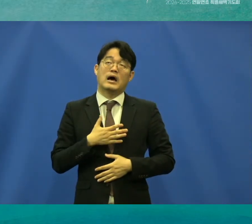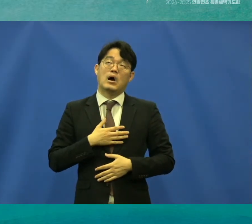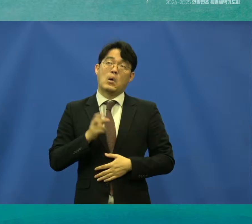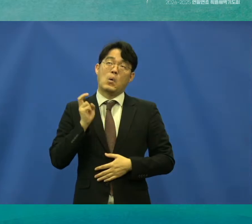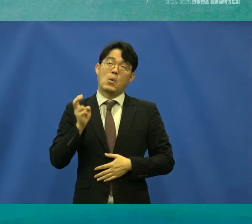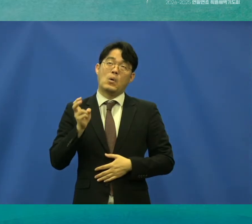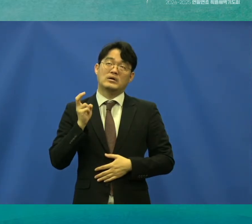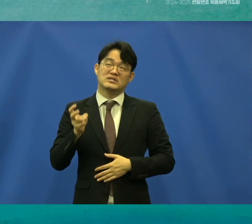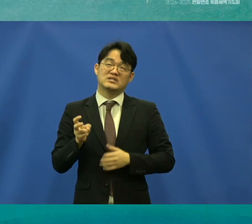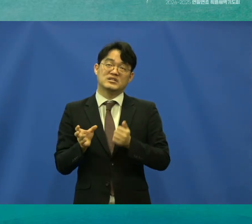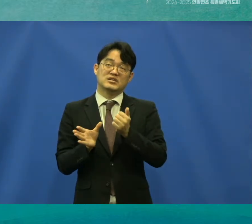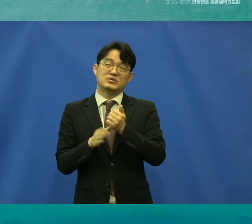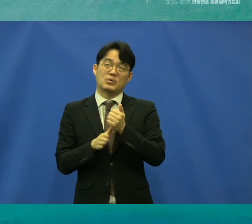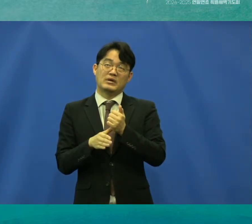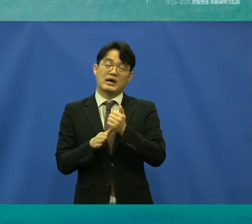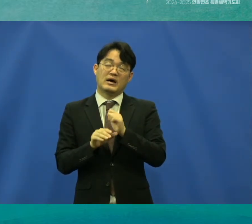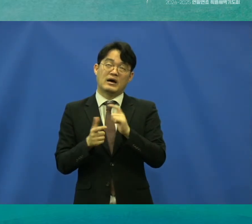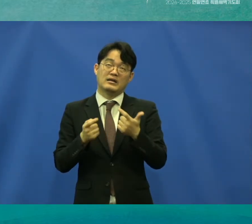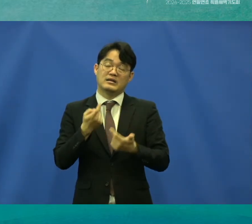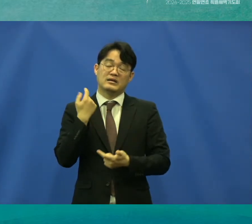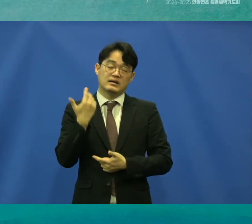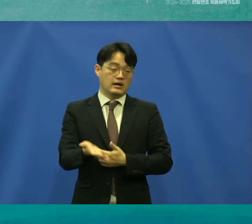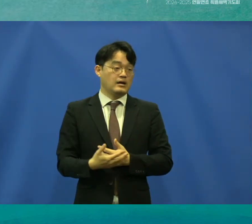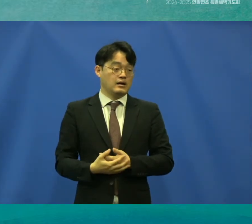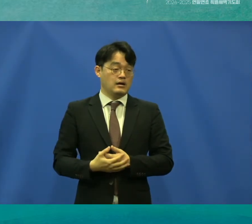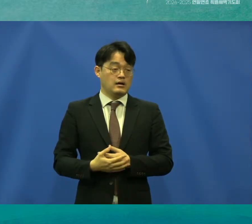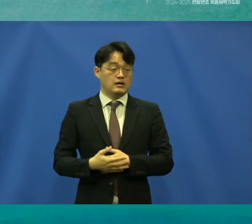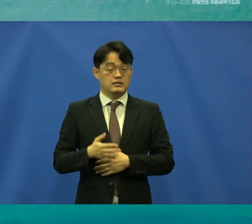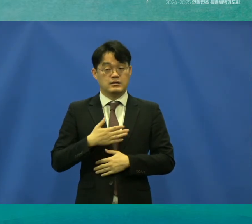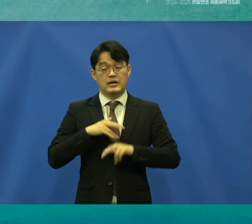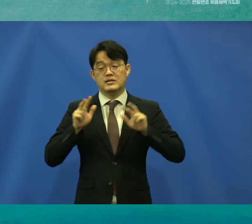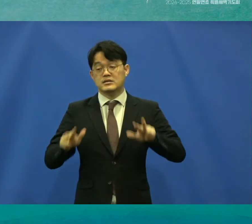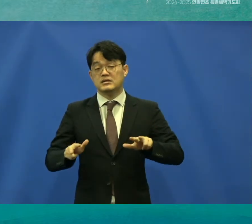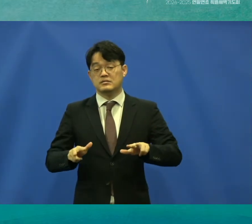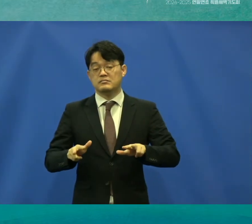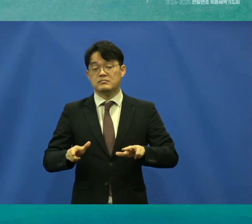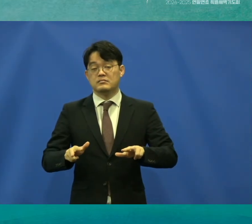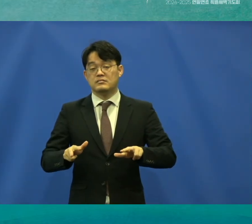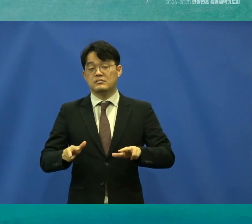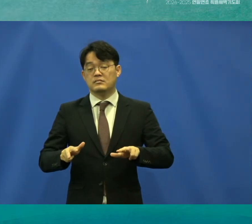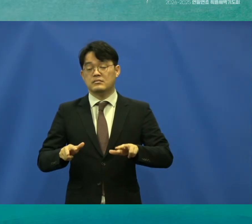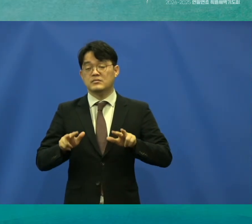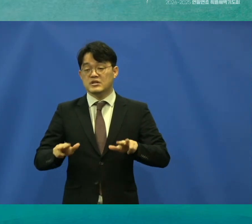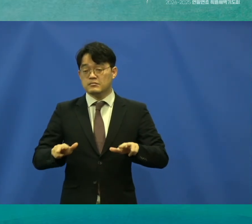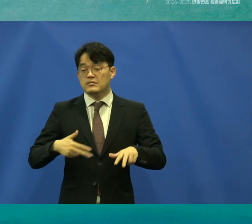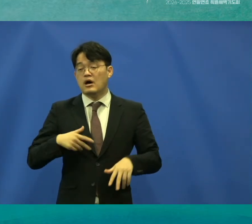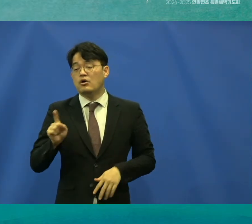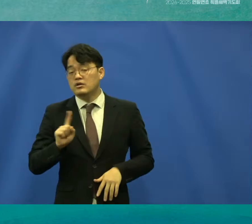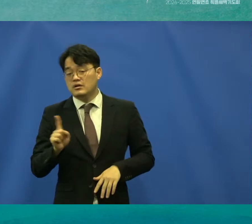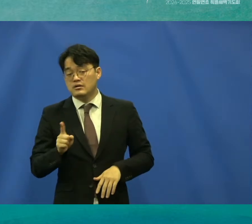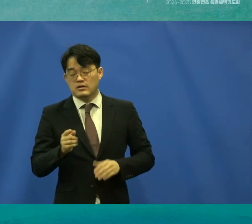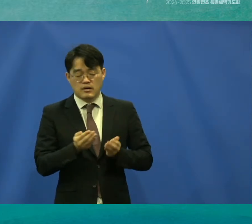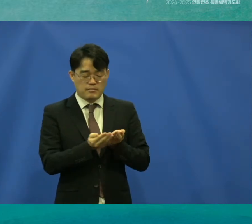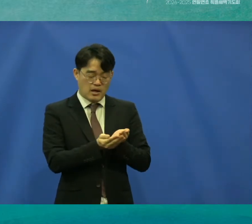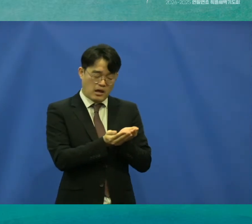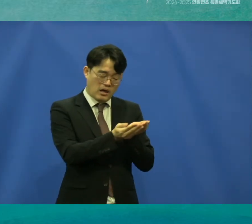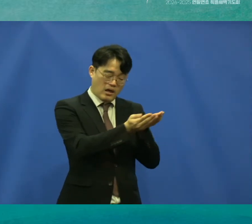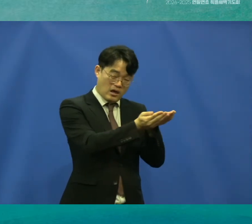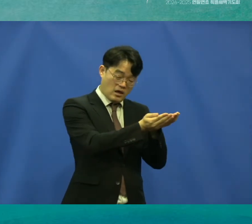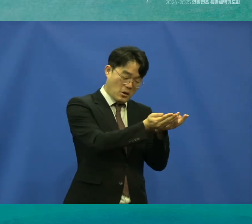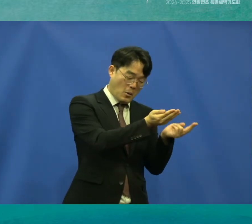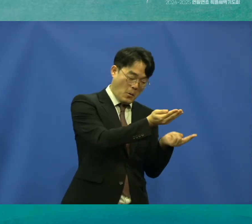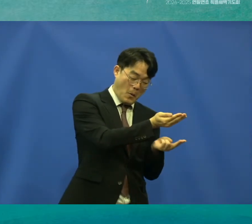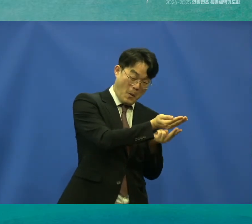요나라면 나는 어디쯤에 있는가? 배 타고 가고 있는가? 물고기 뱃속에 있는가? 니느웨가 있는가?